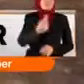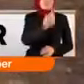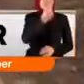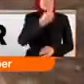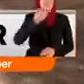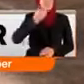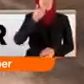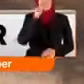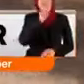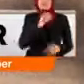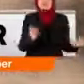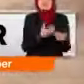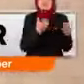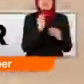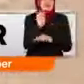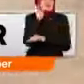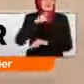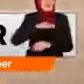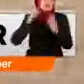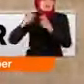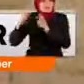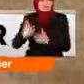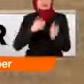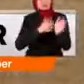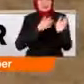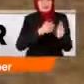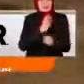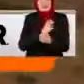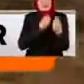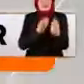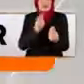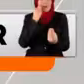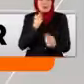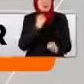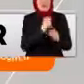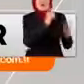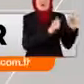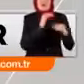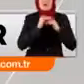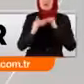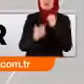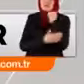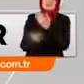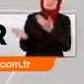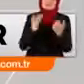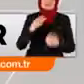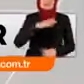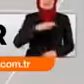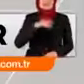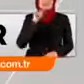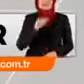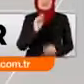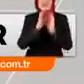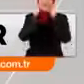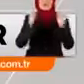yerleşim yerlerini ve depoları tehdit etmeye başlayınca görevler Haktan yardımcı istedi orman ekipleri Azerbaycan'dan gelen